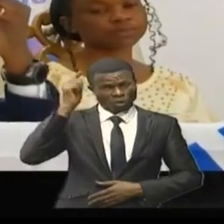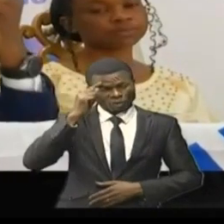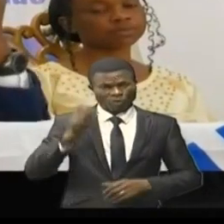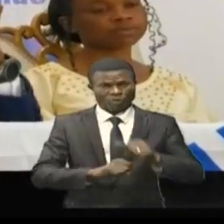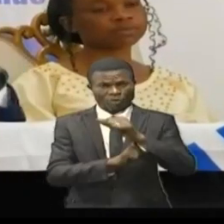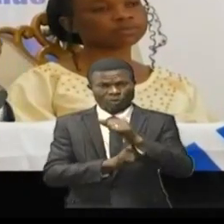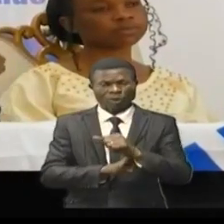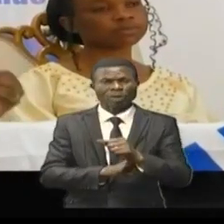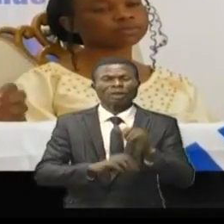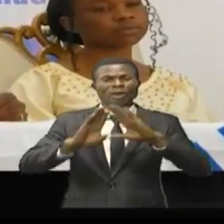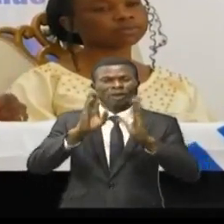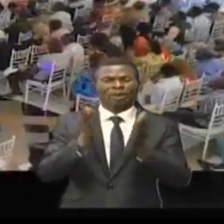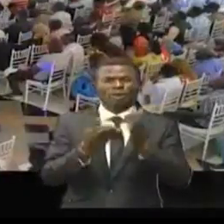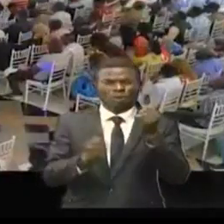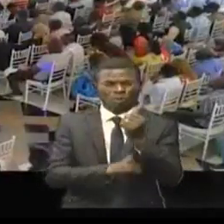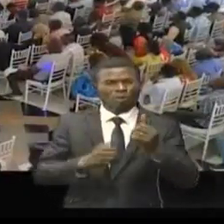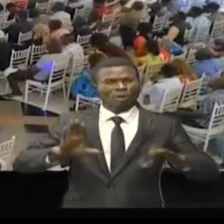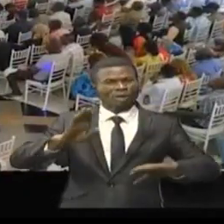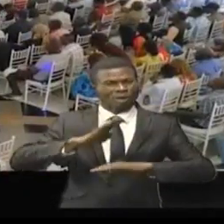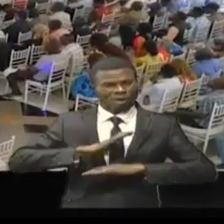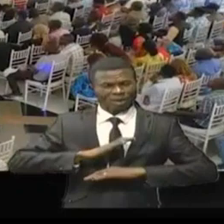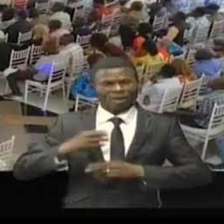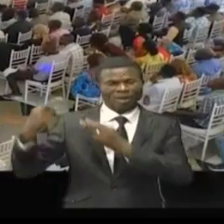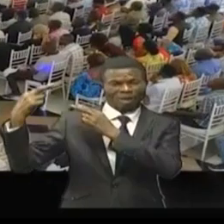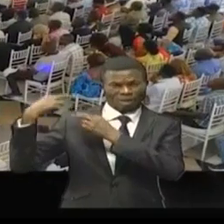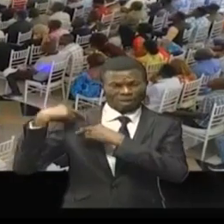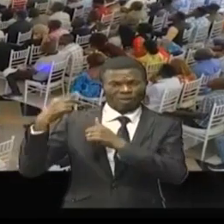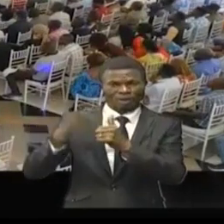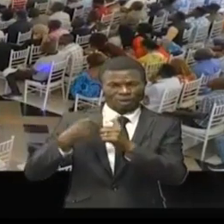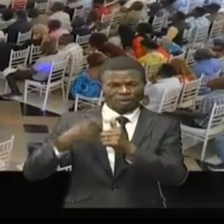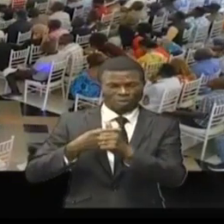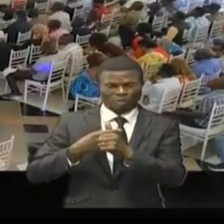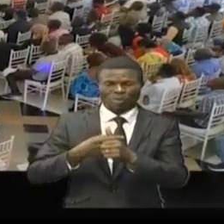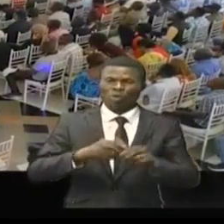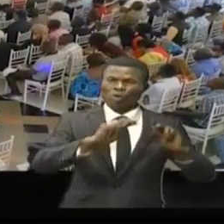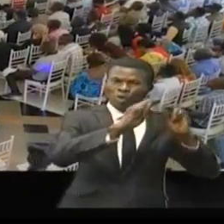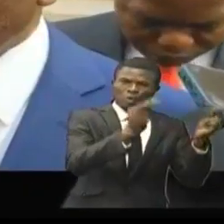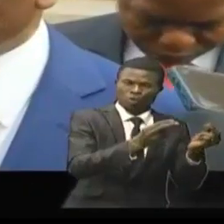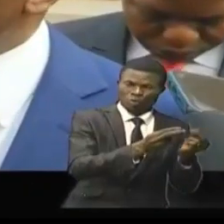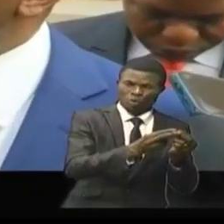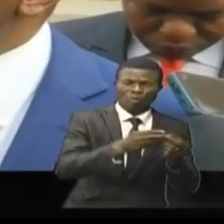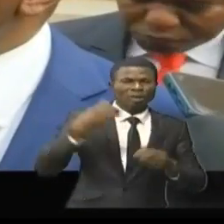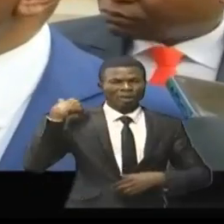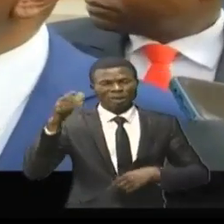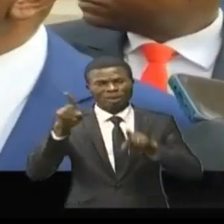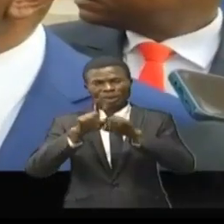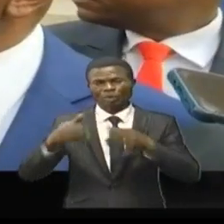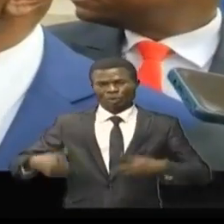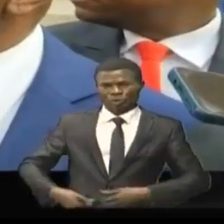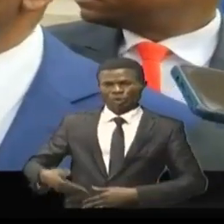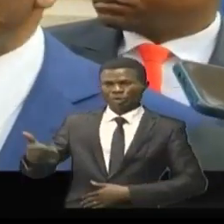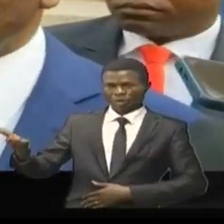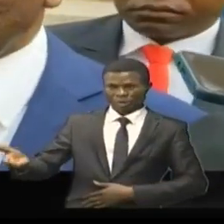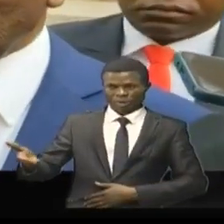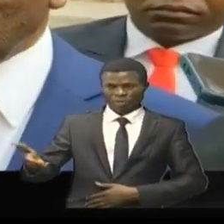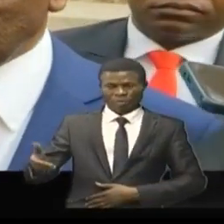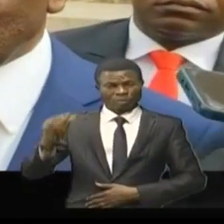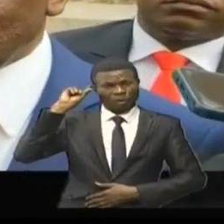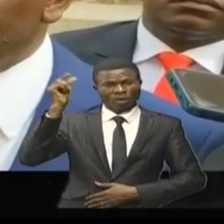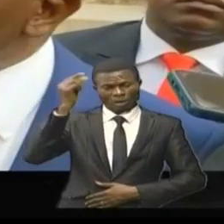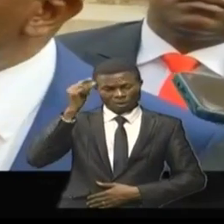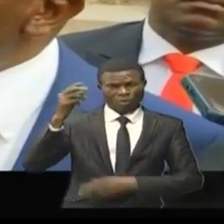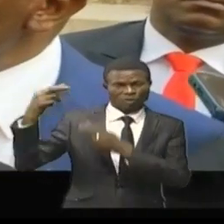très satisfait du débat, la responsabilité reste partagée et chacun doit jouer son rôle. Mais le gouvernement a une part de responsabilité,